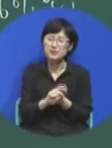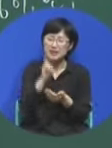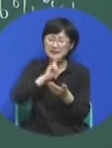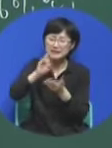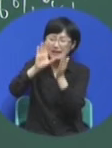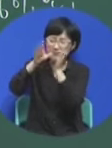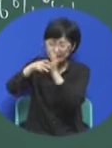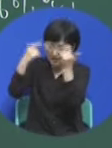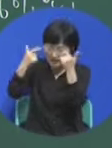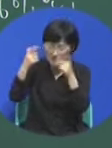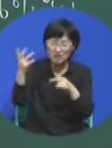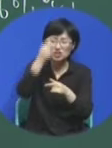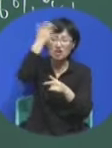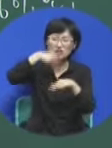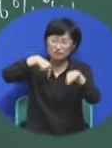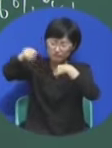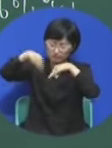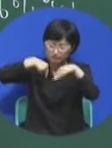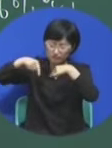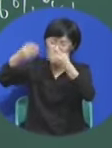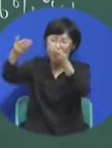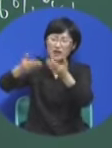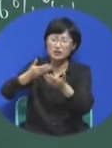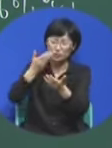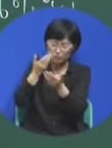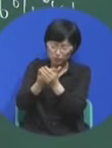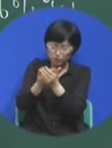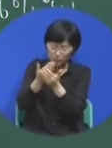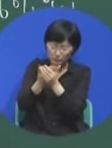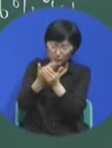每当献赞美的时候，愿黑暗的势力被折服。 찬양할 때 성령께서 친히 역사하여 주옵소서.